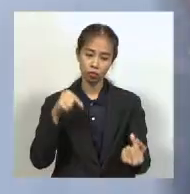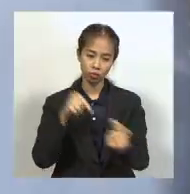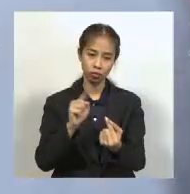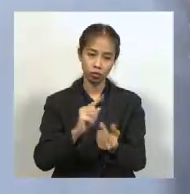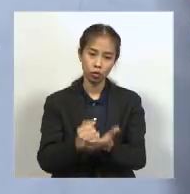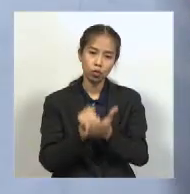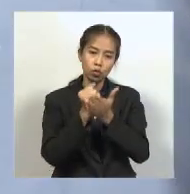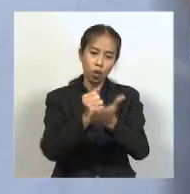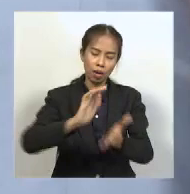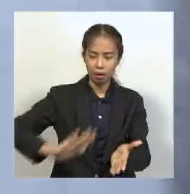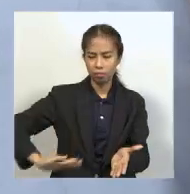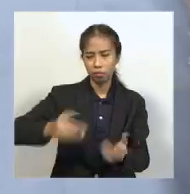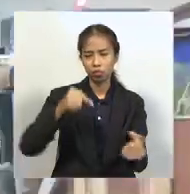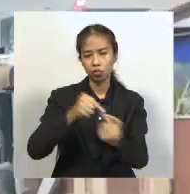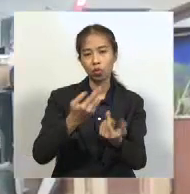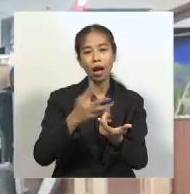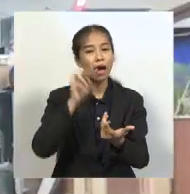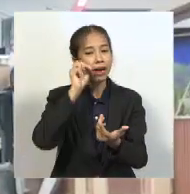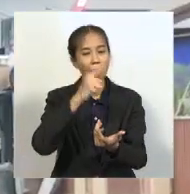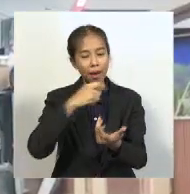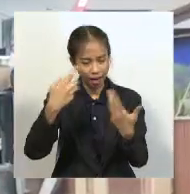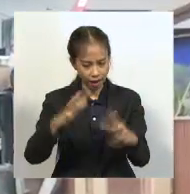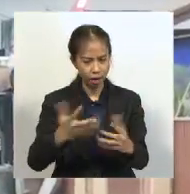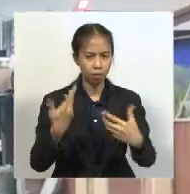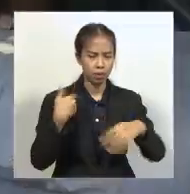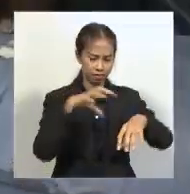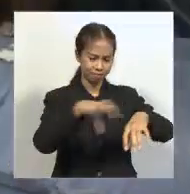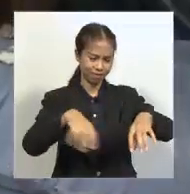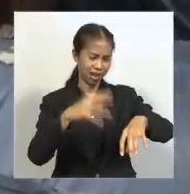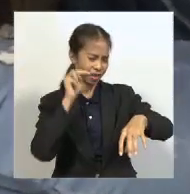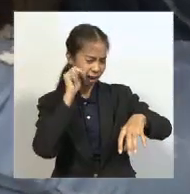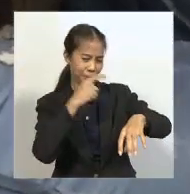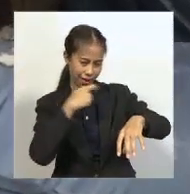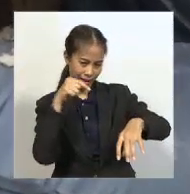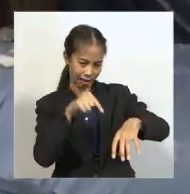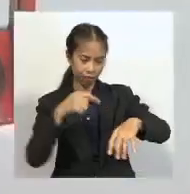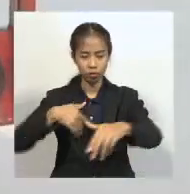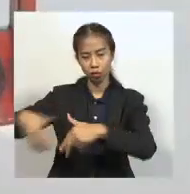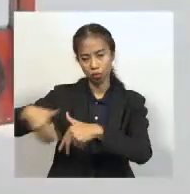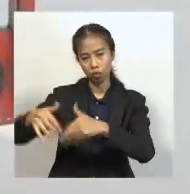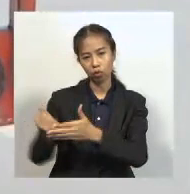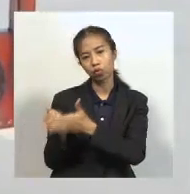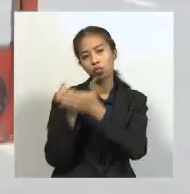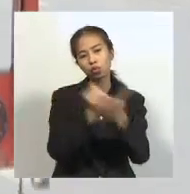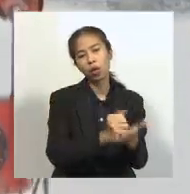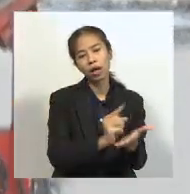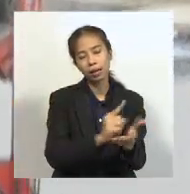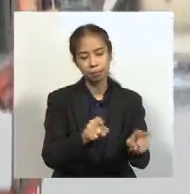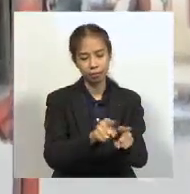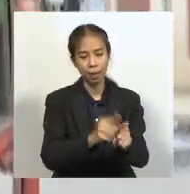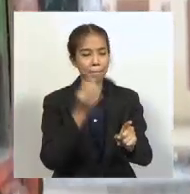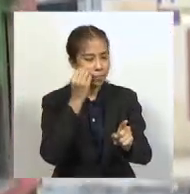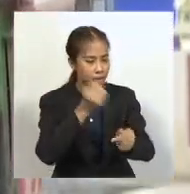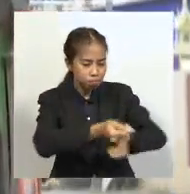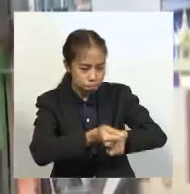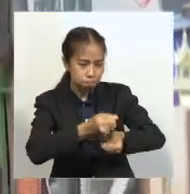ฟื้นฟูพื้นที่ระดับน้ำลดลงอย่างต่อเนื่องบางแห่งแห้งสนิทแล้วประชาชนหลายๆคนก็เข้าไปทำความสะอาด